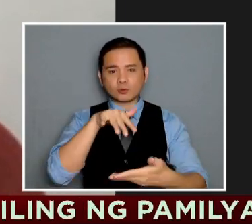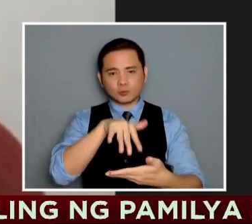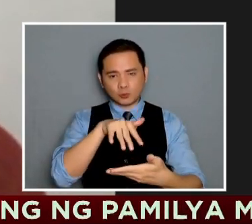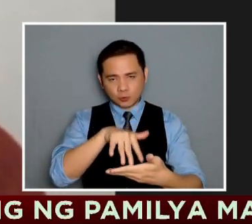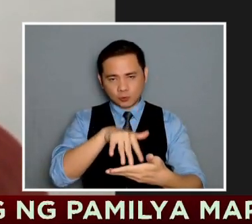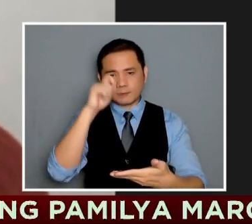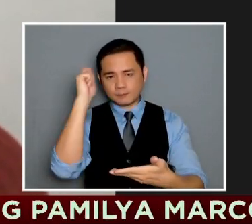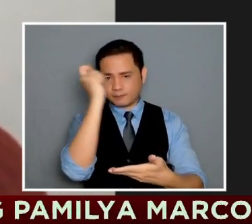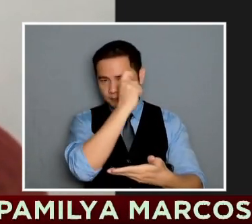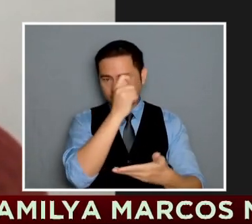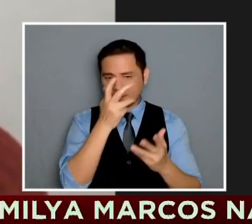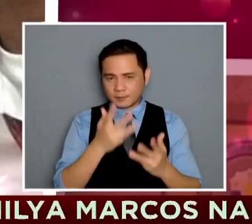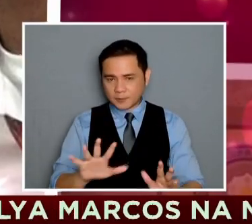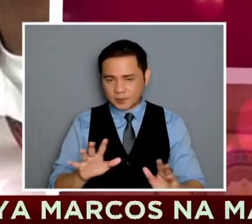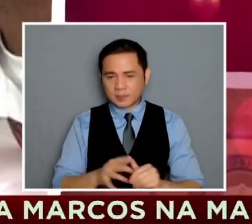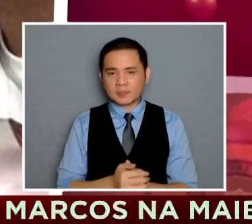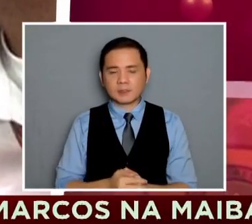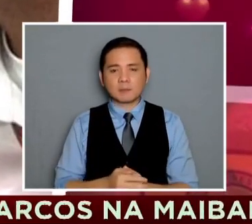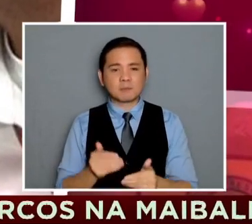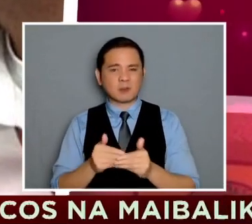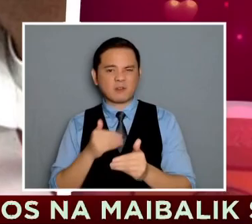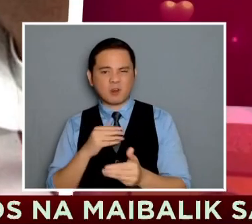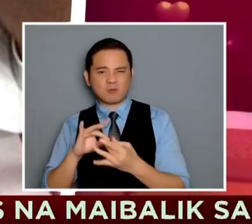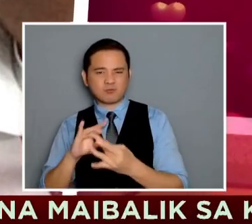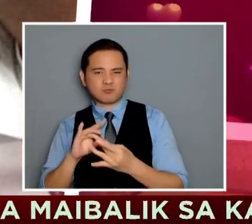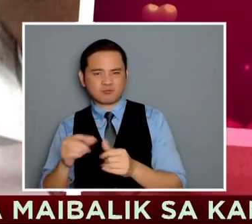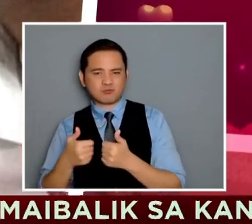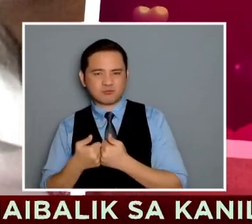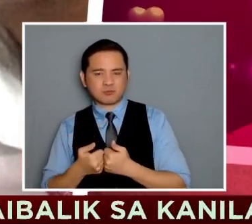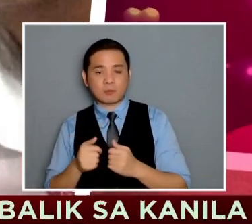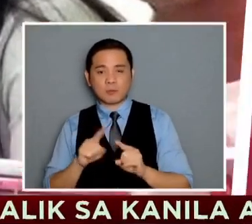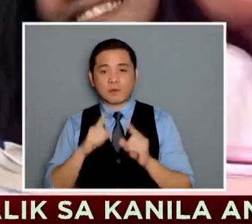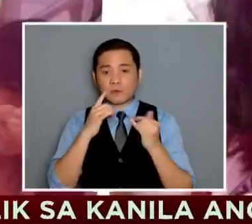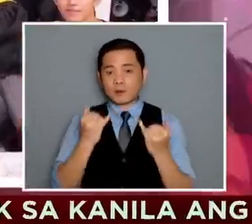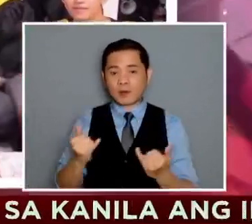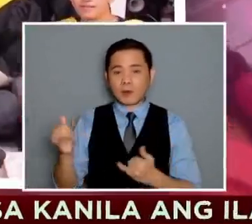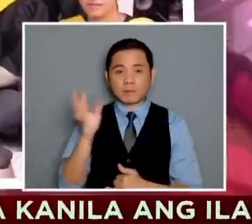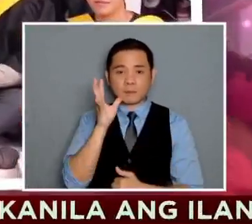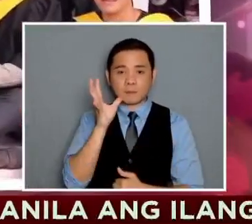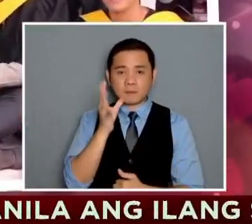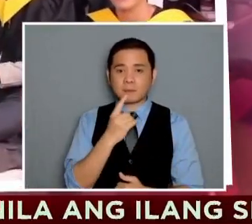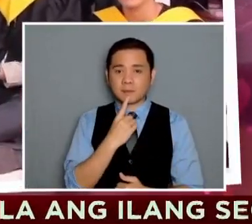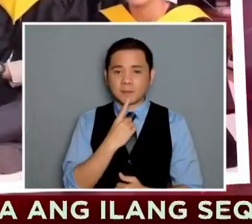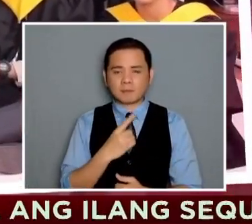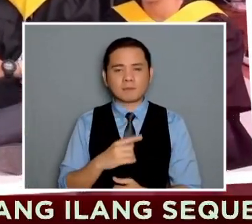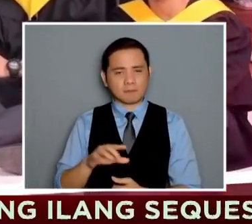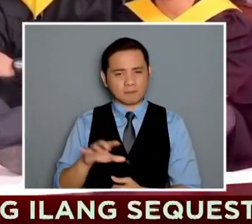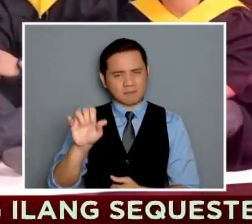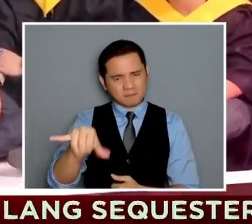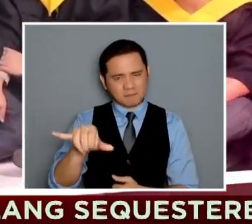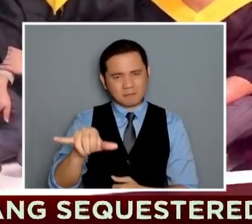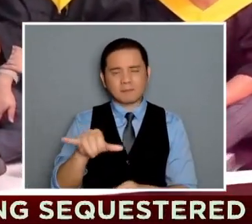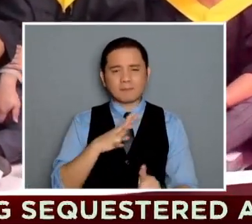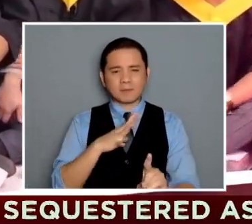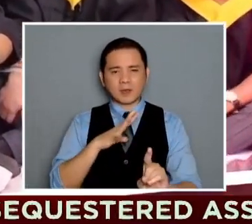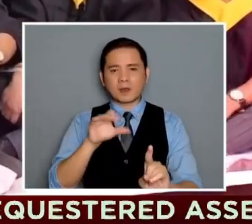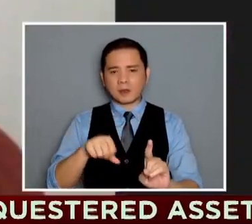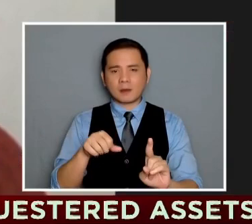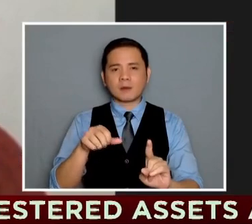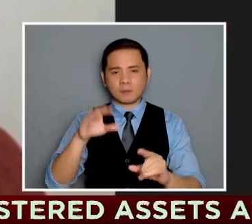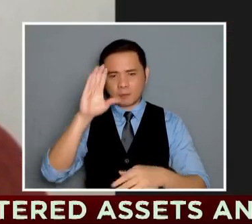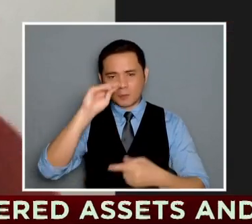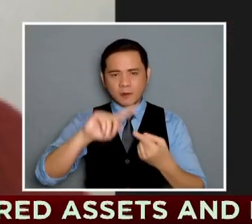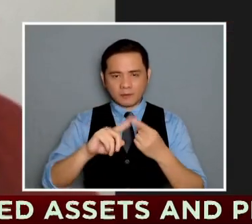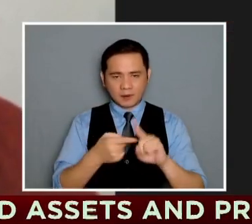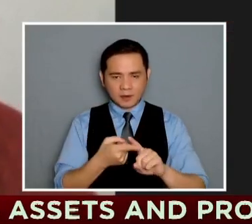po pumasok sa isang relasyon. Pero ngayon naman po, okay na po kay mama na magka-boyfriend po ako. Pero ngayon po, parang